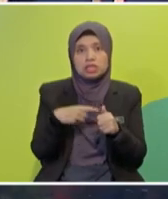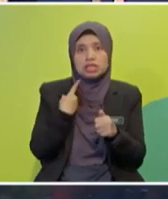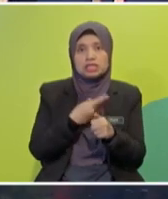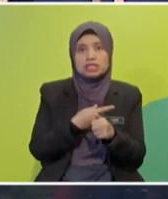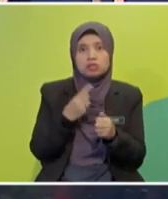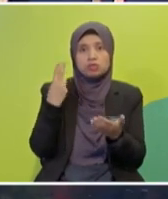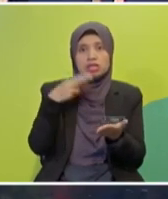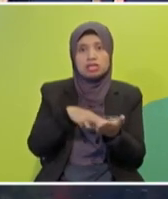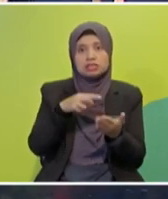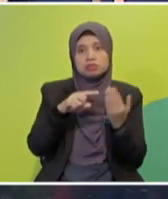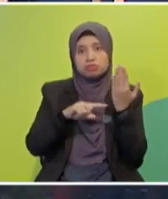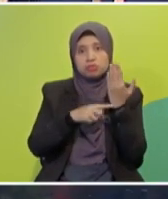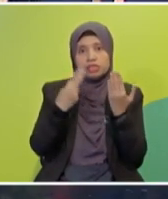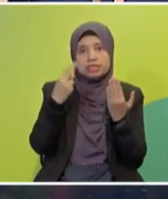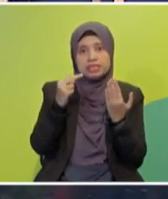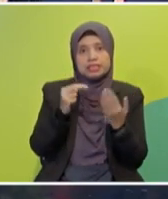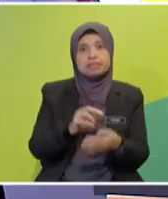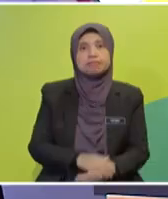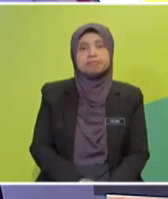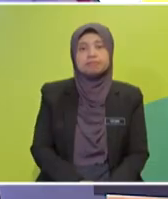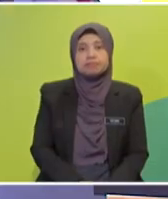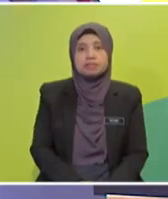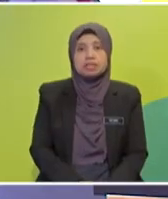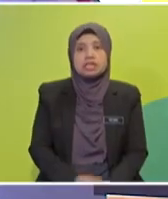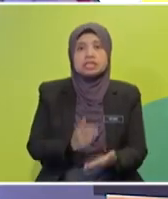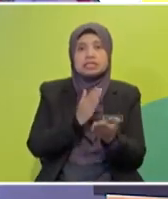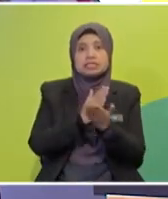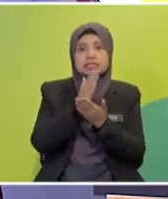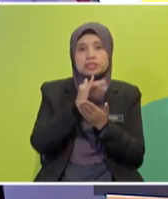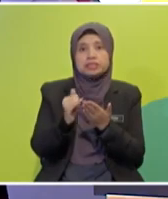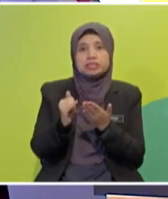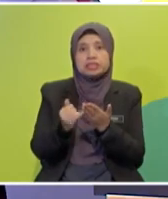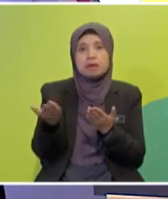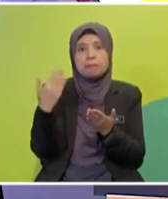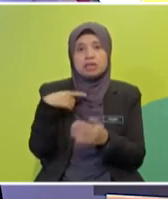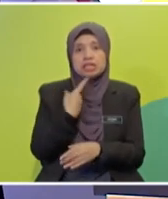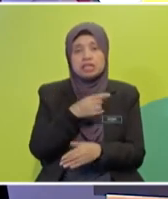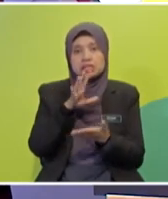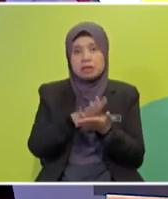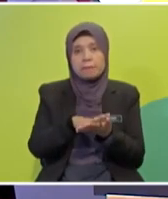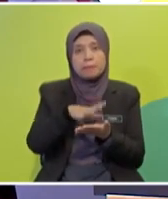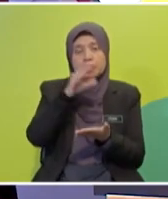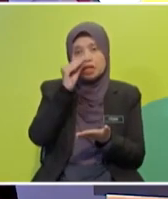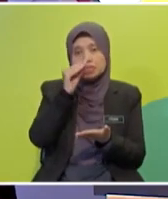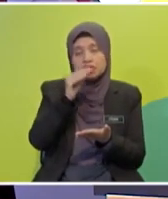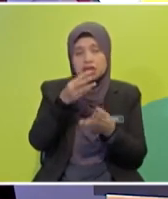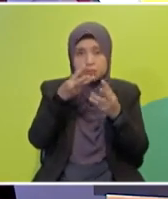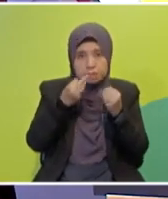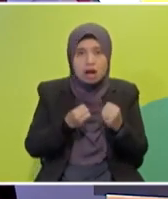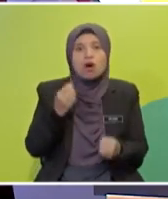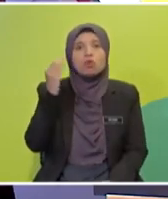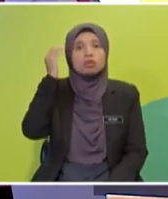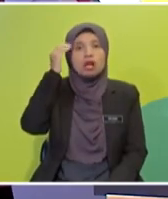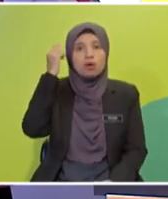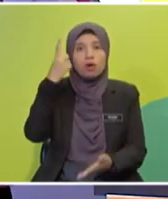dalam pentaksiran nanti. Okey, baik. Seterusnya, mari kita belajar. Kita nak tahu pula